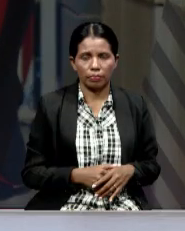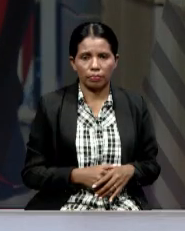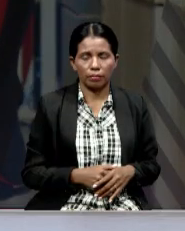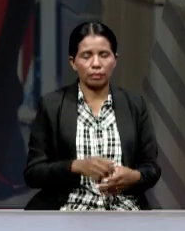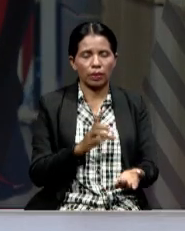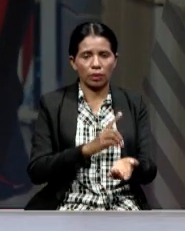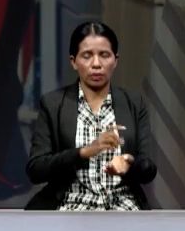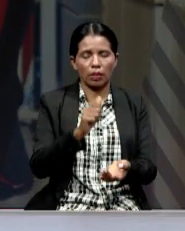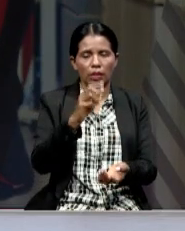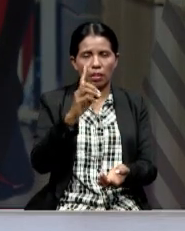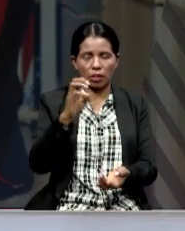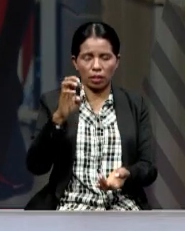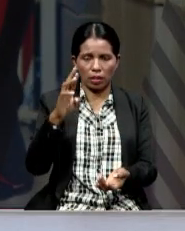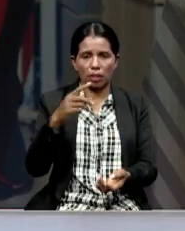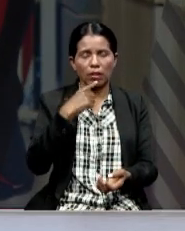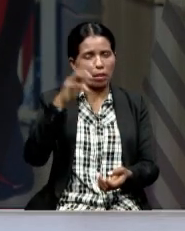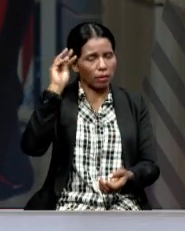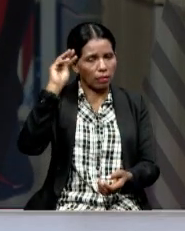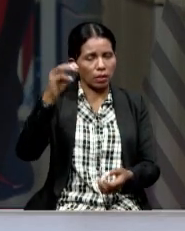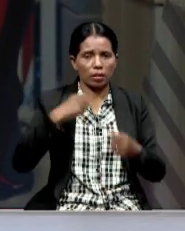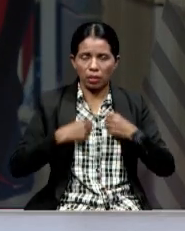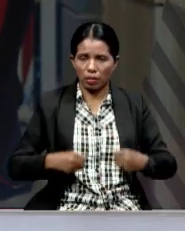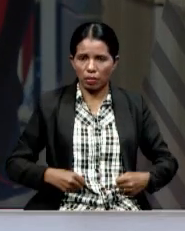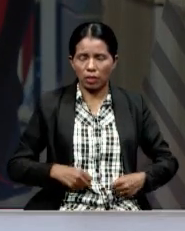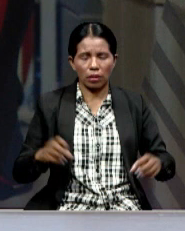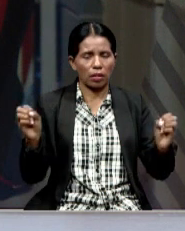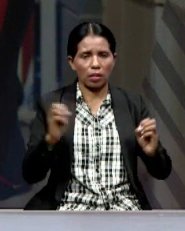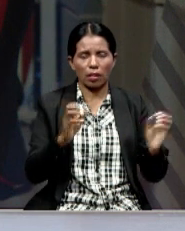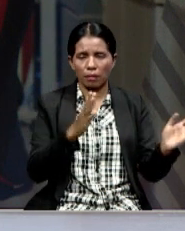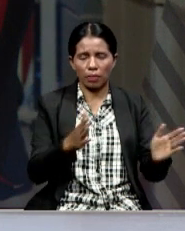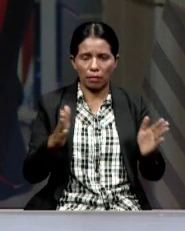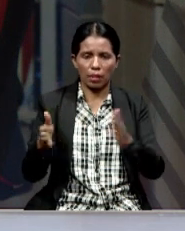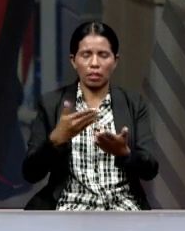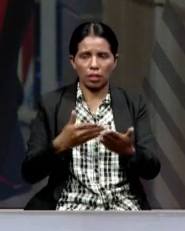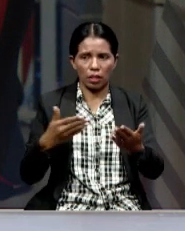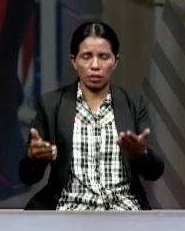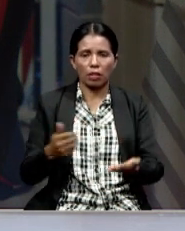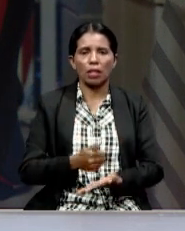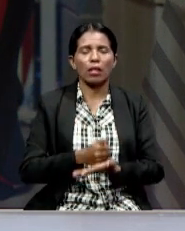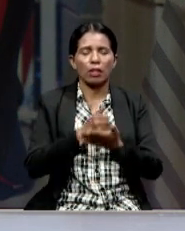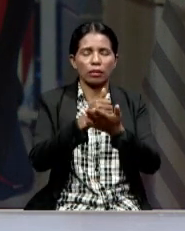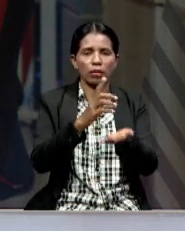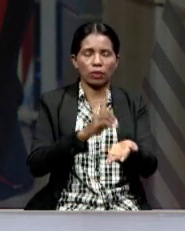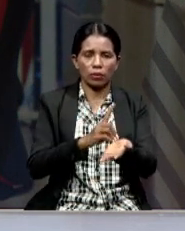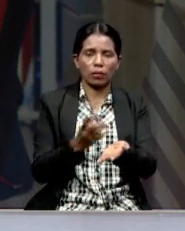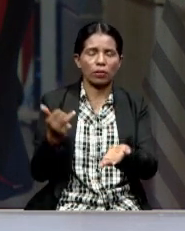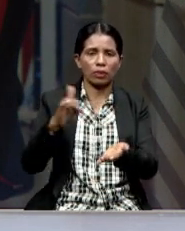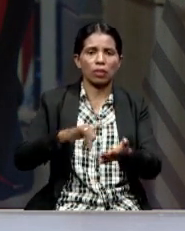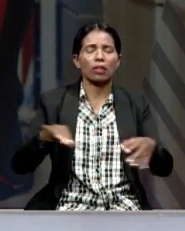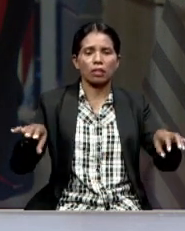Dr. André Monteiro considera Ministério Saúde lá de prepara equipamento que facilita médicos ira nia